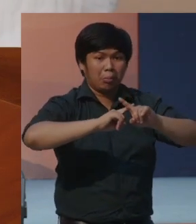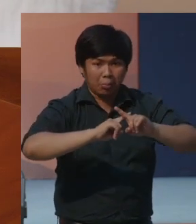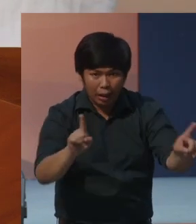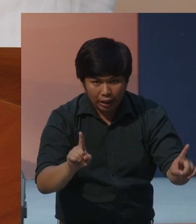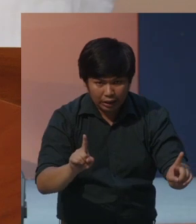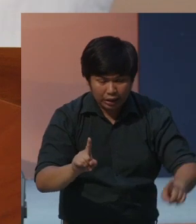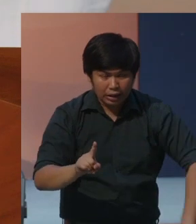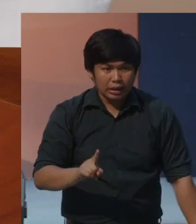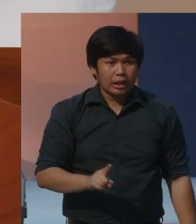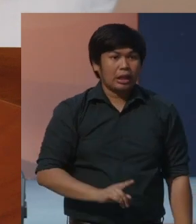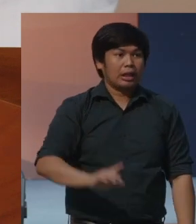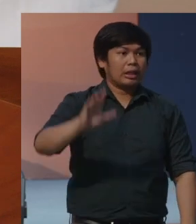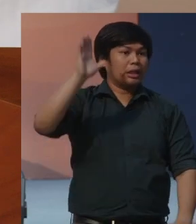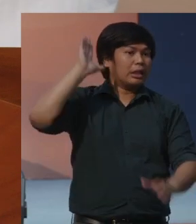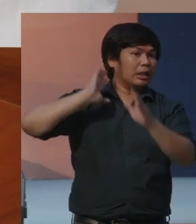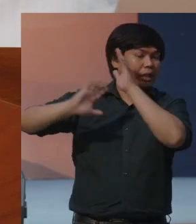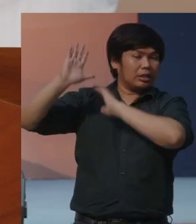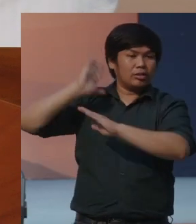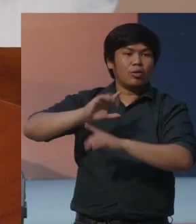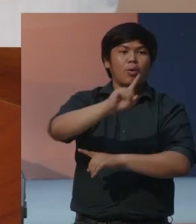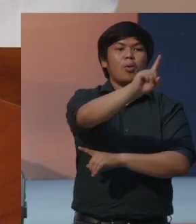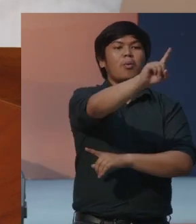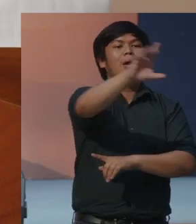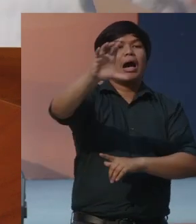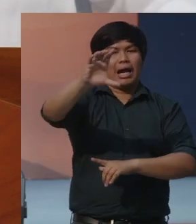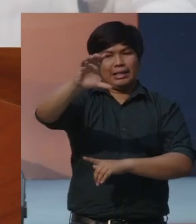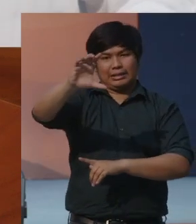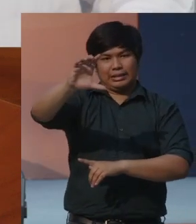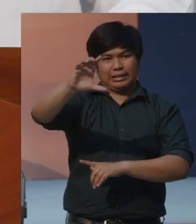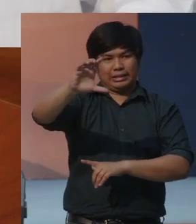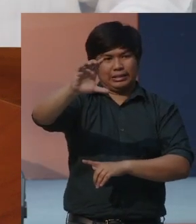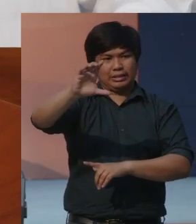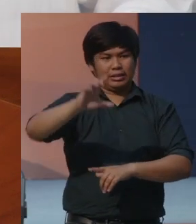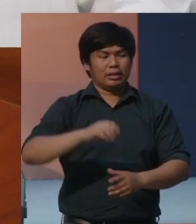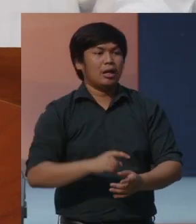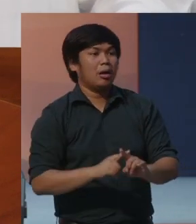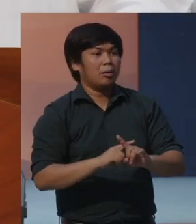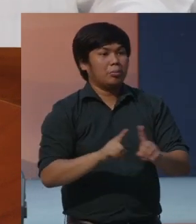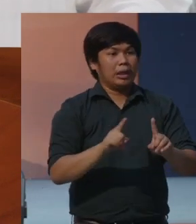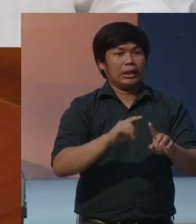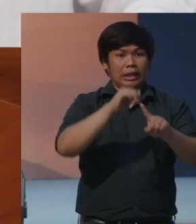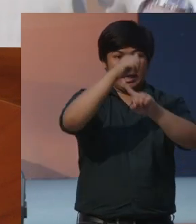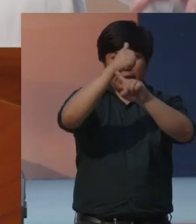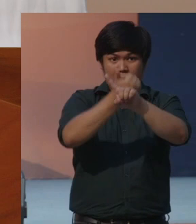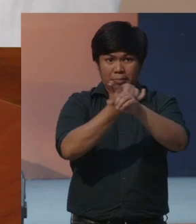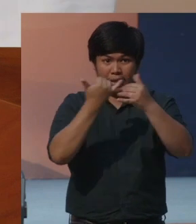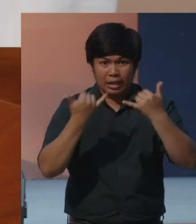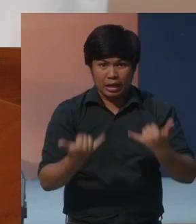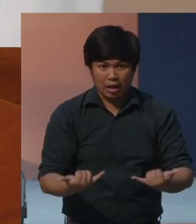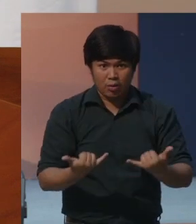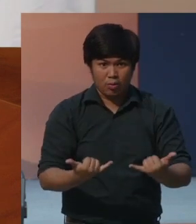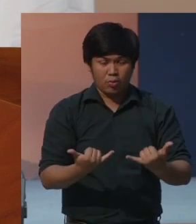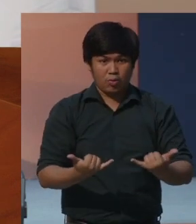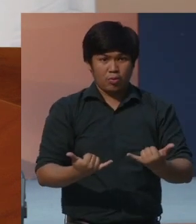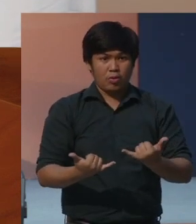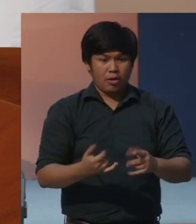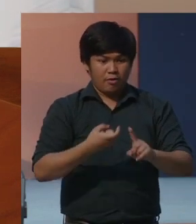River ay mga 100 feet. Pero pag during the month of April, yung